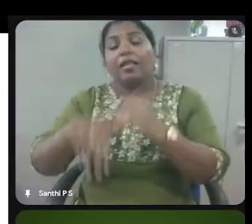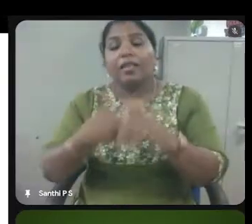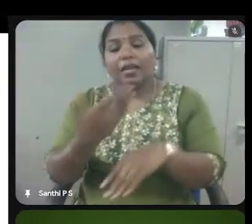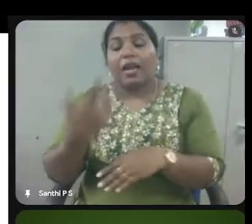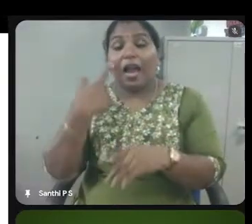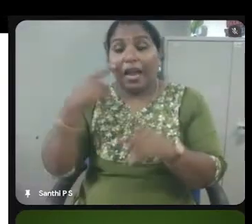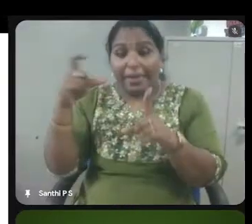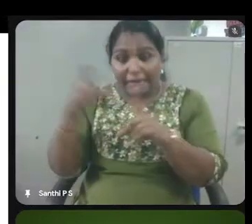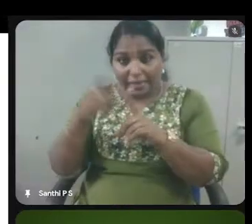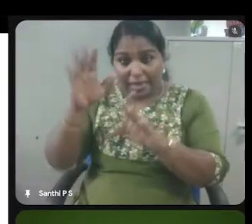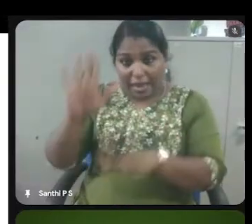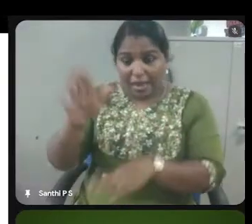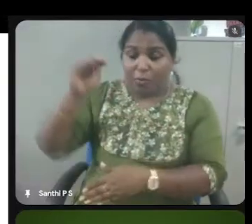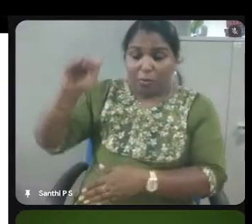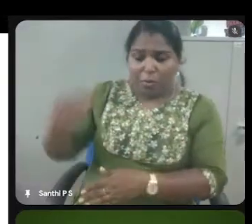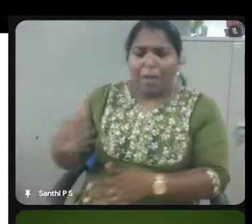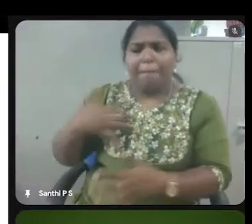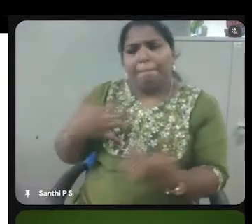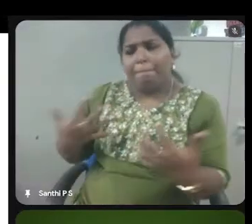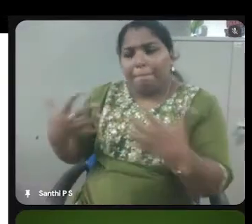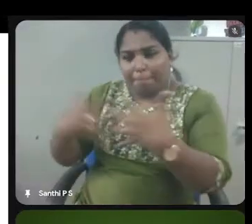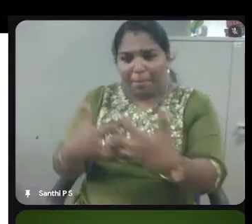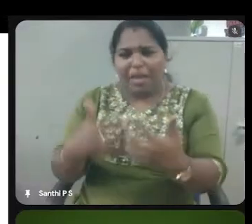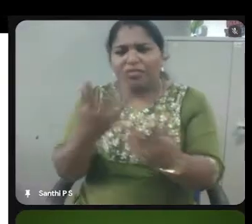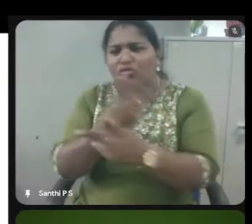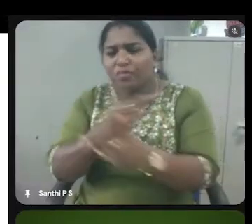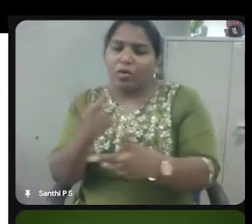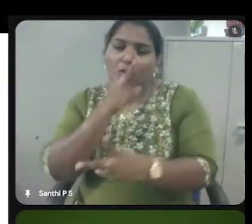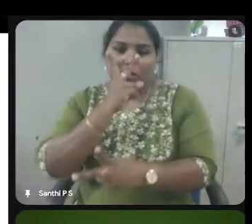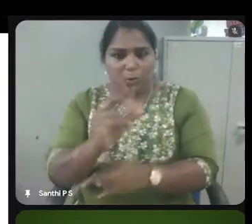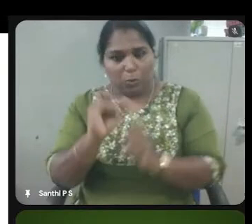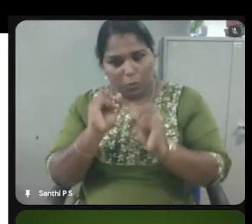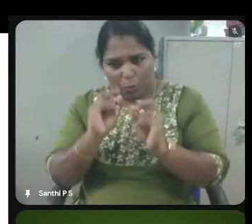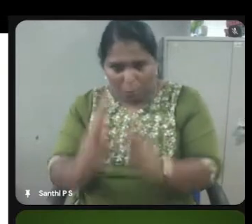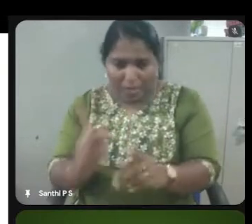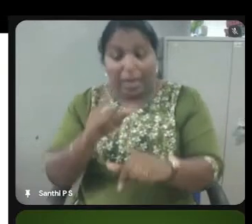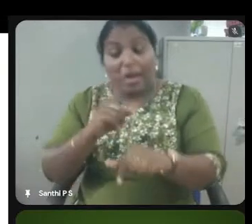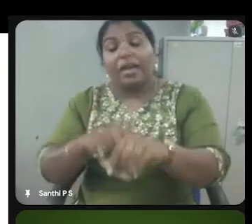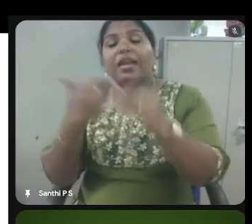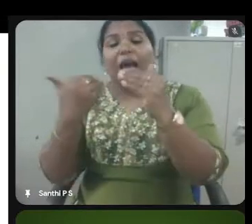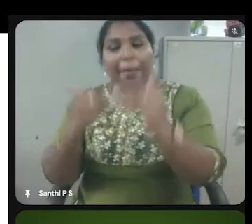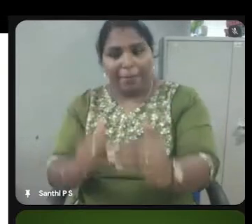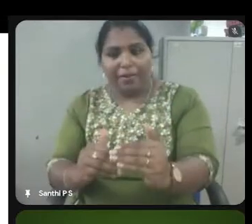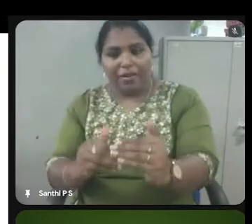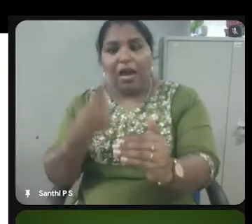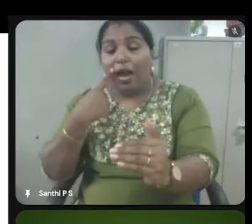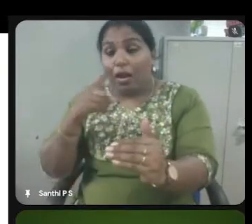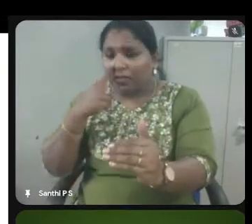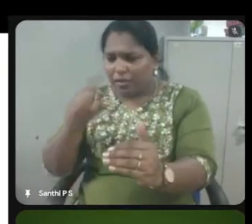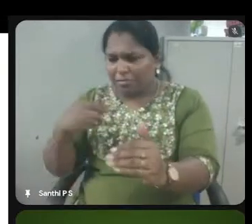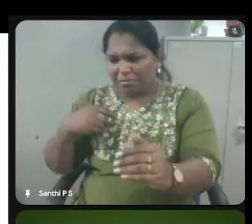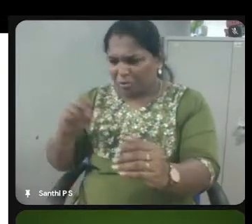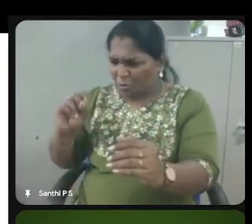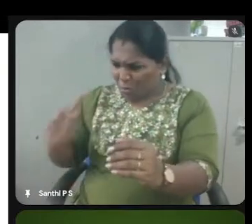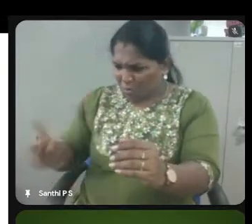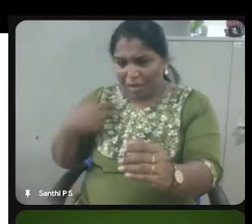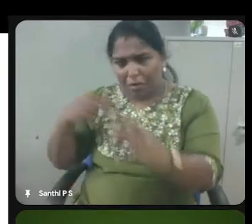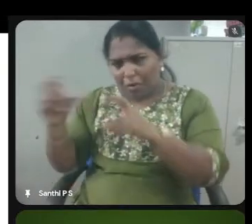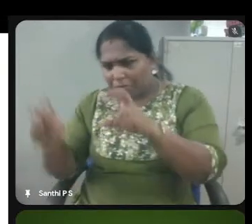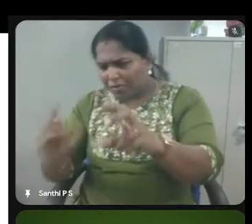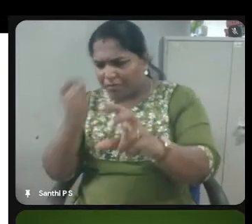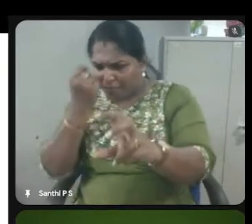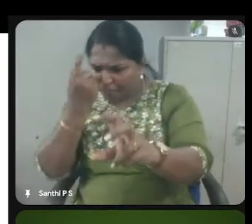വേണം സ്ക്രീൻ എത്ര നേരം കൊടുക്കാം, എന്താണ് കൊടുക്കുന്നത്, കൂടുതൽ പാരന്റ്സ് ഇന്ററാക്ട് ആവുന്നുണ്ടോ എന്നൊന്ന് നോക്കണം.